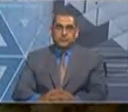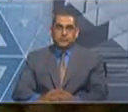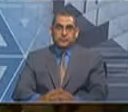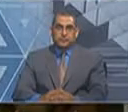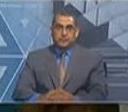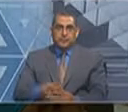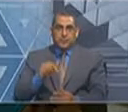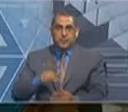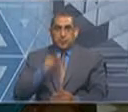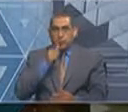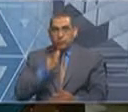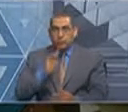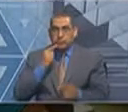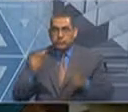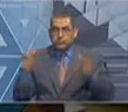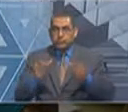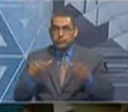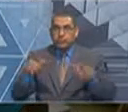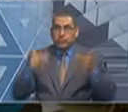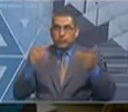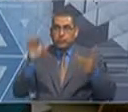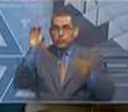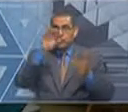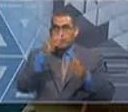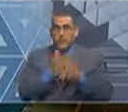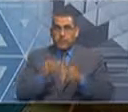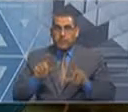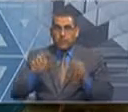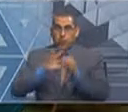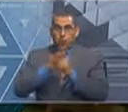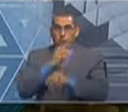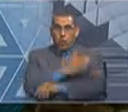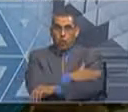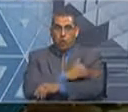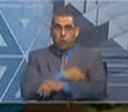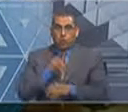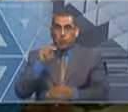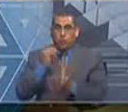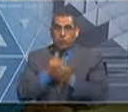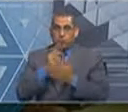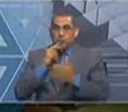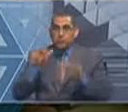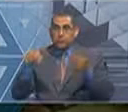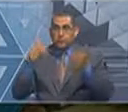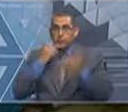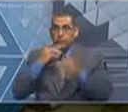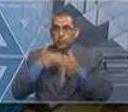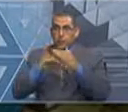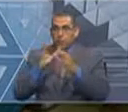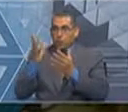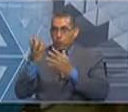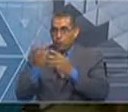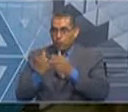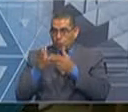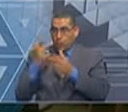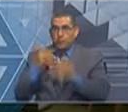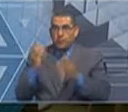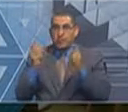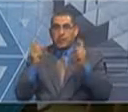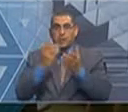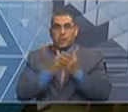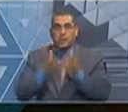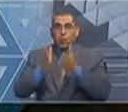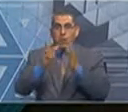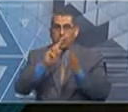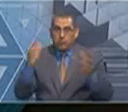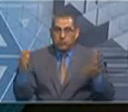في دورة تعقد عبر الفيديو بسبب جائحة كورونا، أعضاء الأمم المتحدة يصادقون اليوم على إعلان مناهض للإجراءات